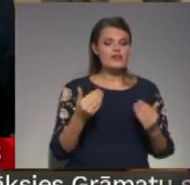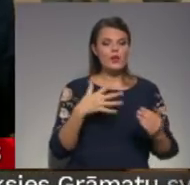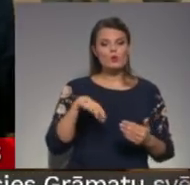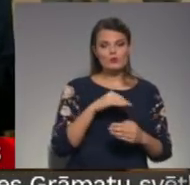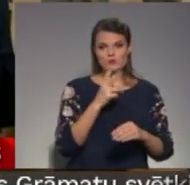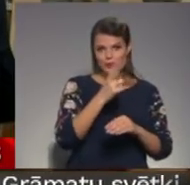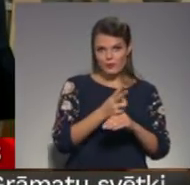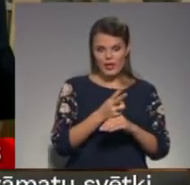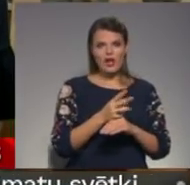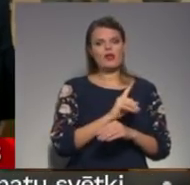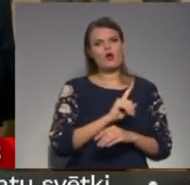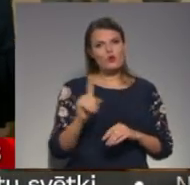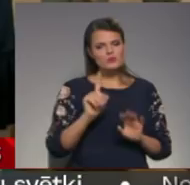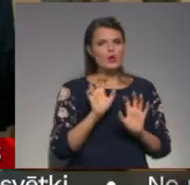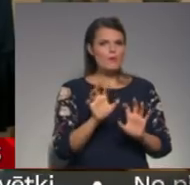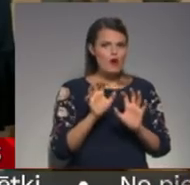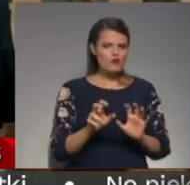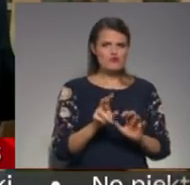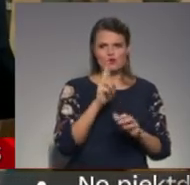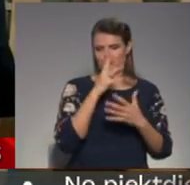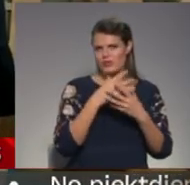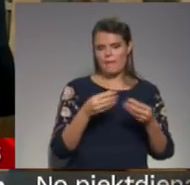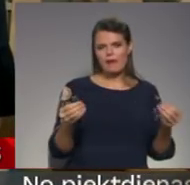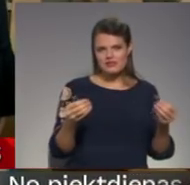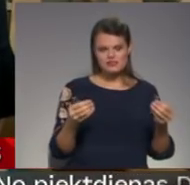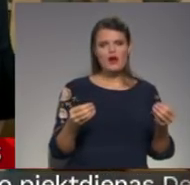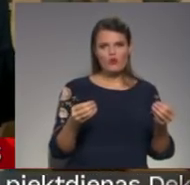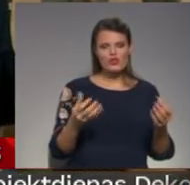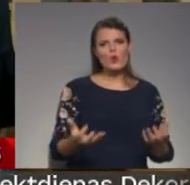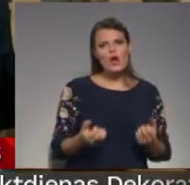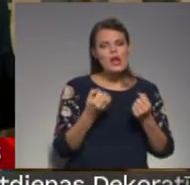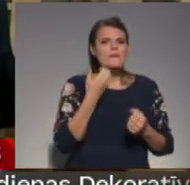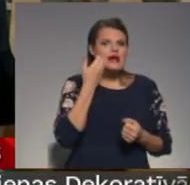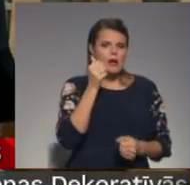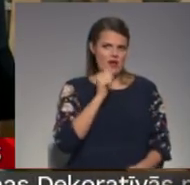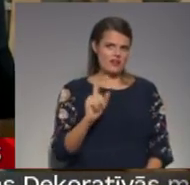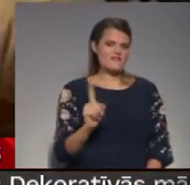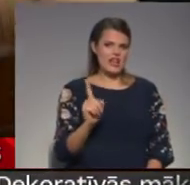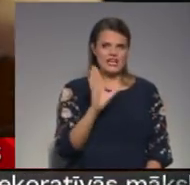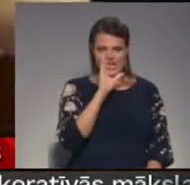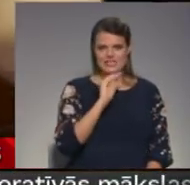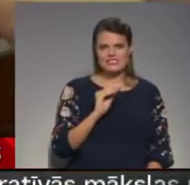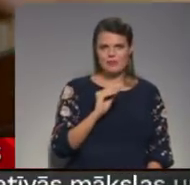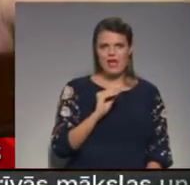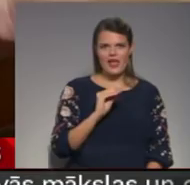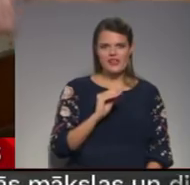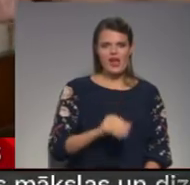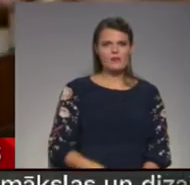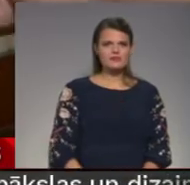man šeit ir neaizlaist to pavisam postā un glābt, kamēr tas vēl ir iespējams.